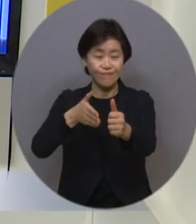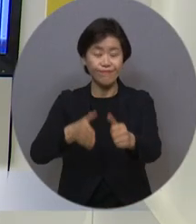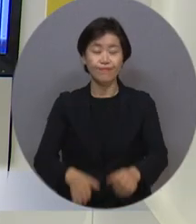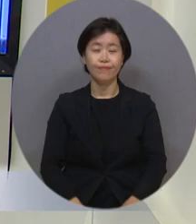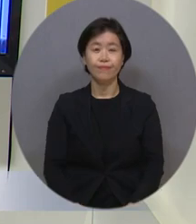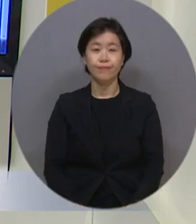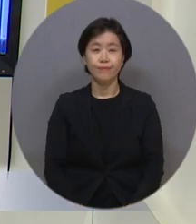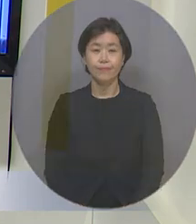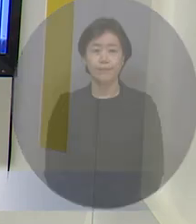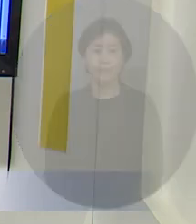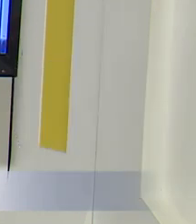통해 확인하실 수 있습니다